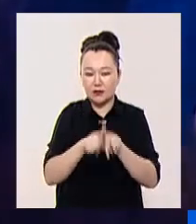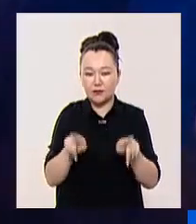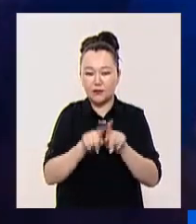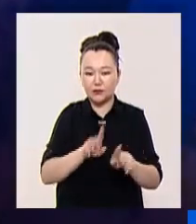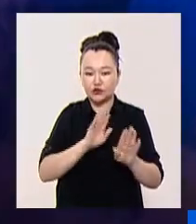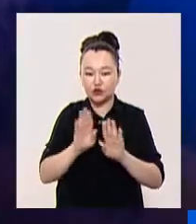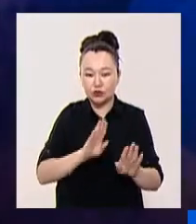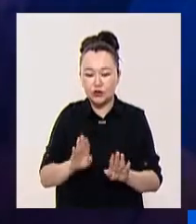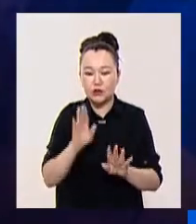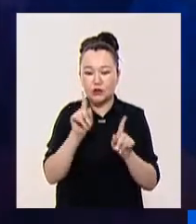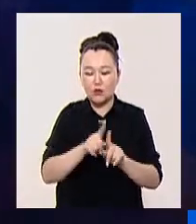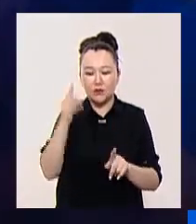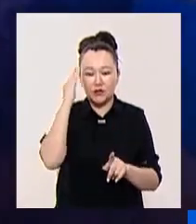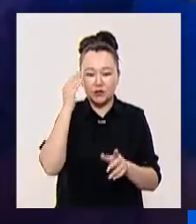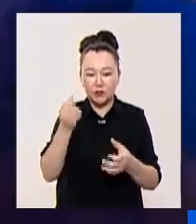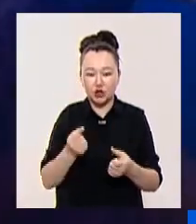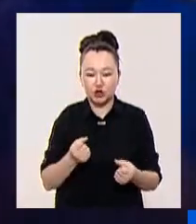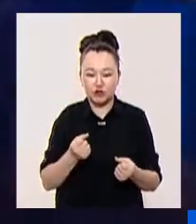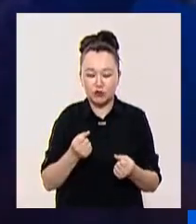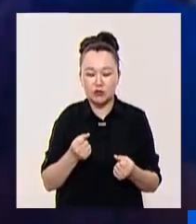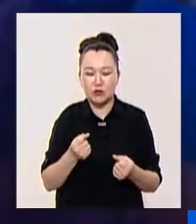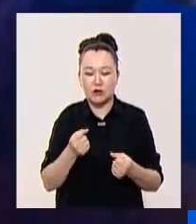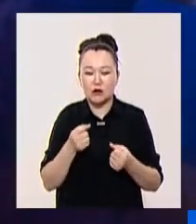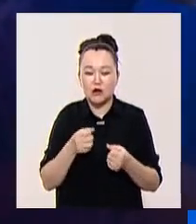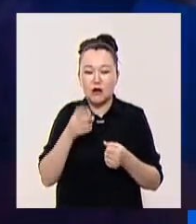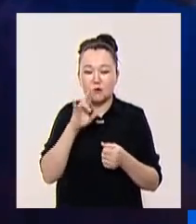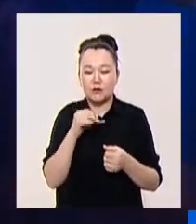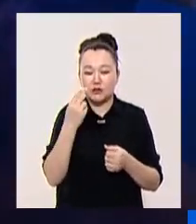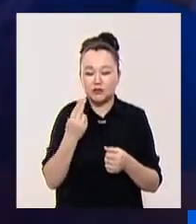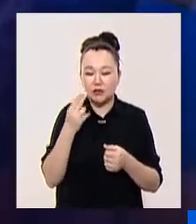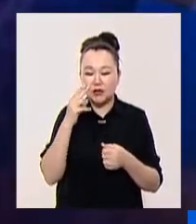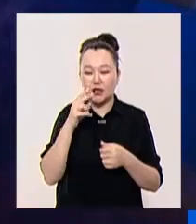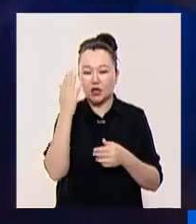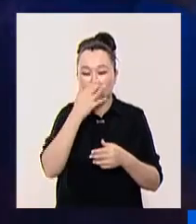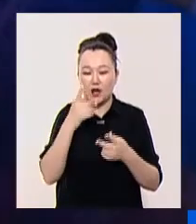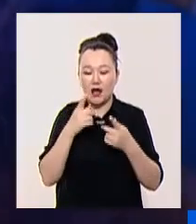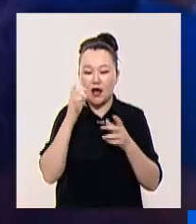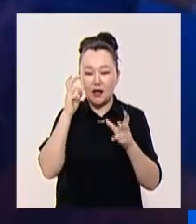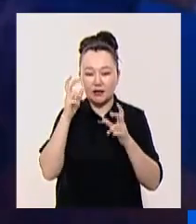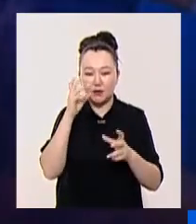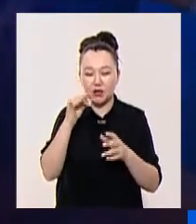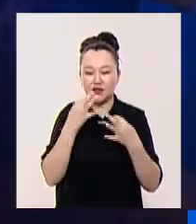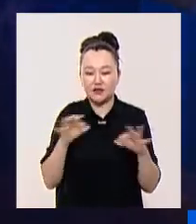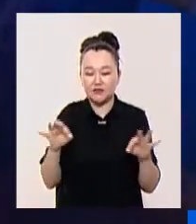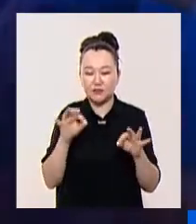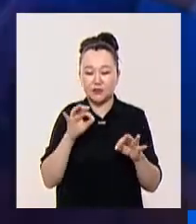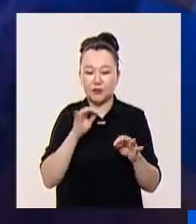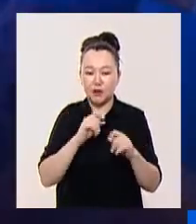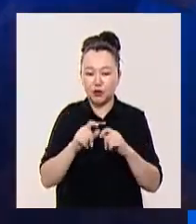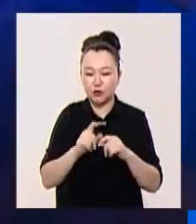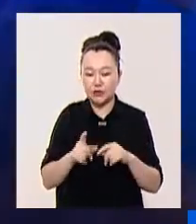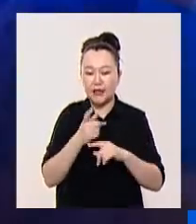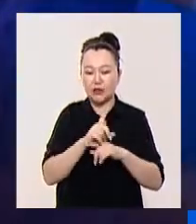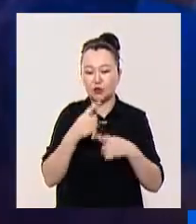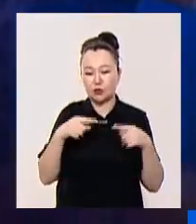режиссеры. Такого мнения придерживаются представители Национальной киноакадемии и независимые продюсеры. Эти и